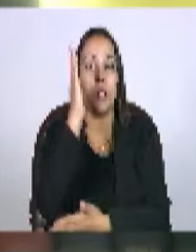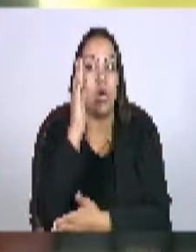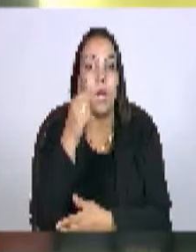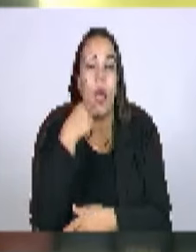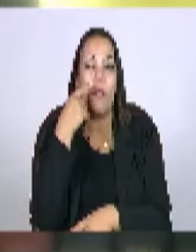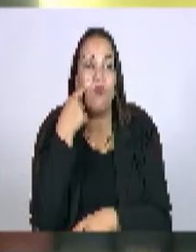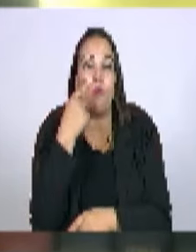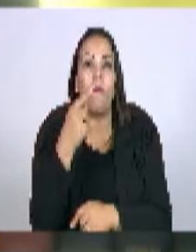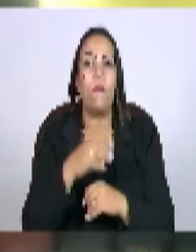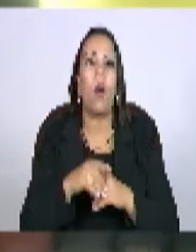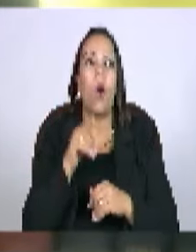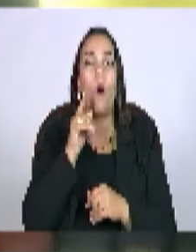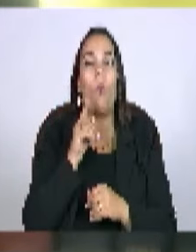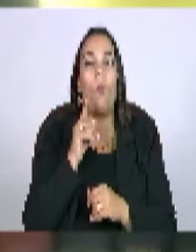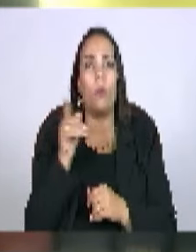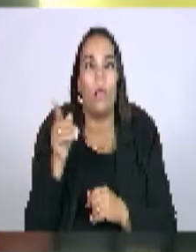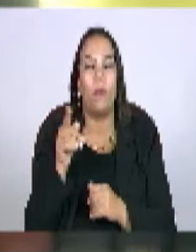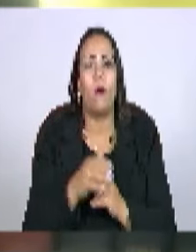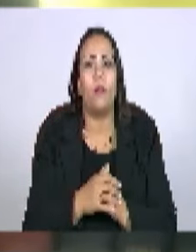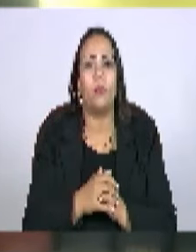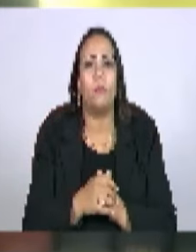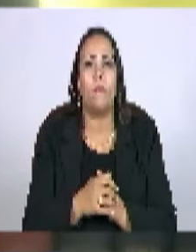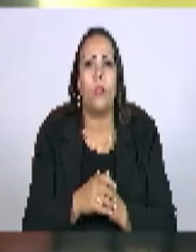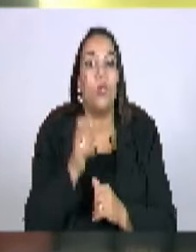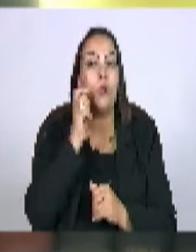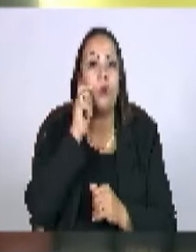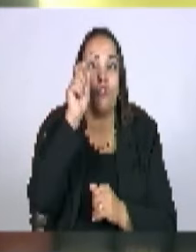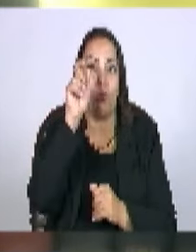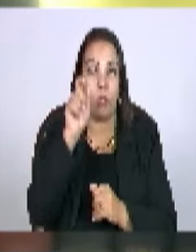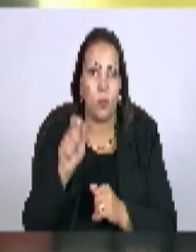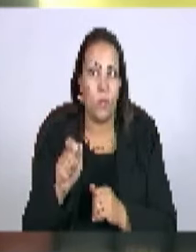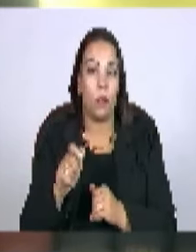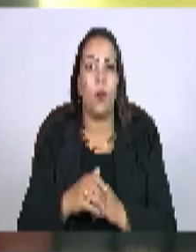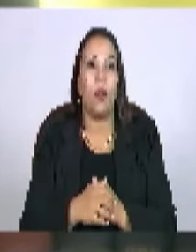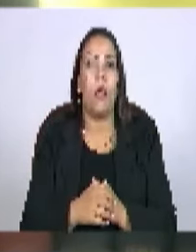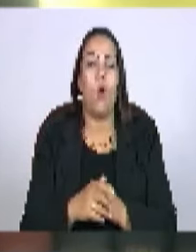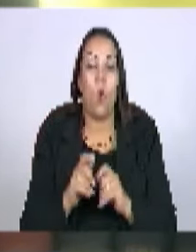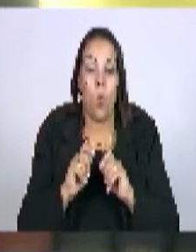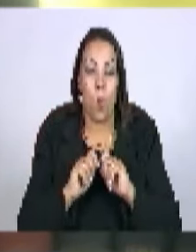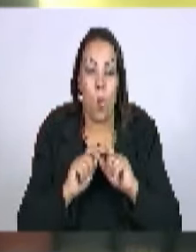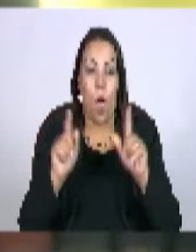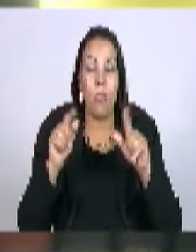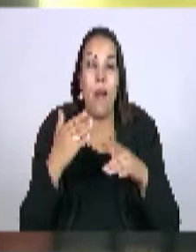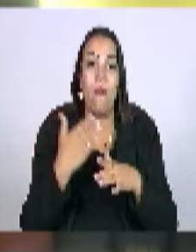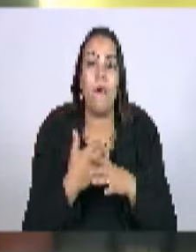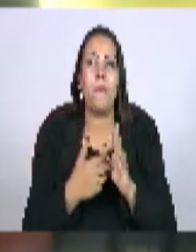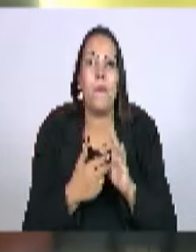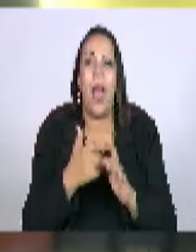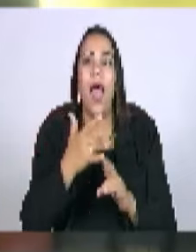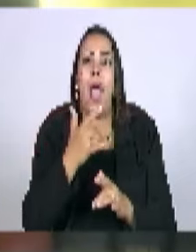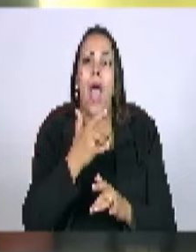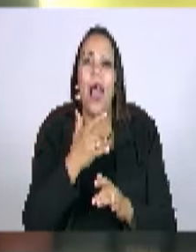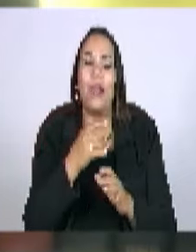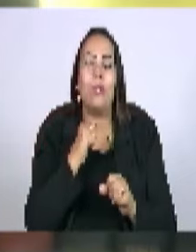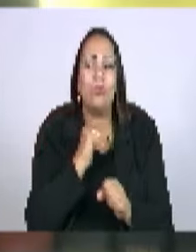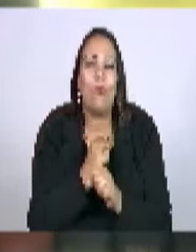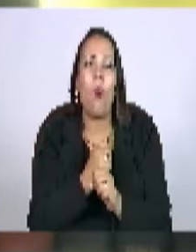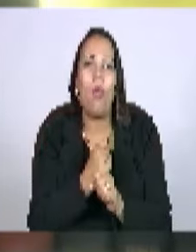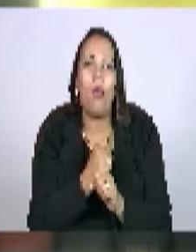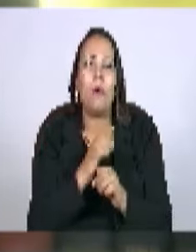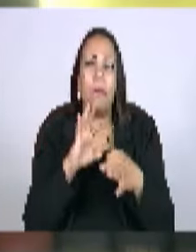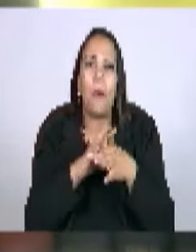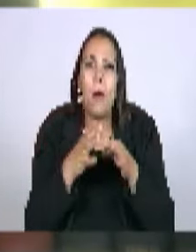قدامه انها شخصيه ظهرت من قلب العمل الاهلي